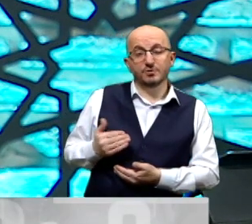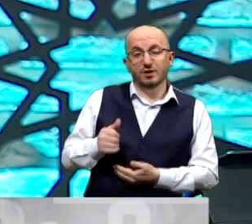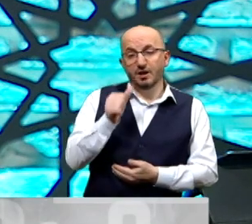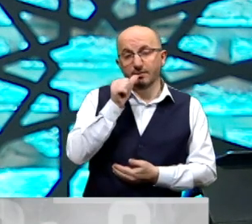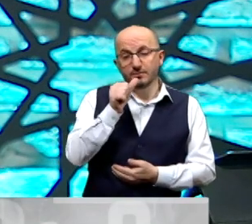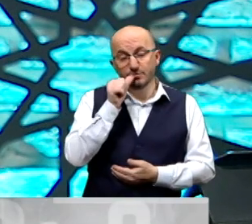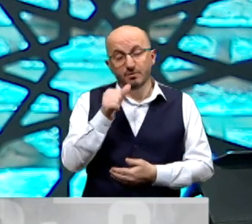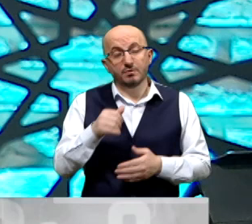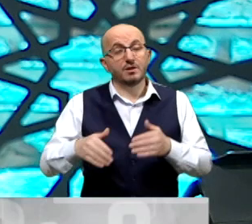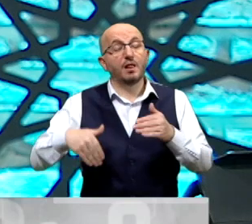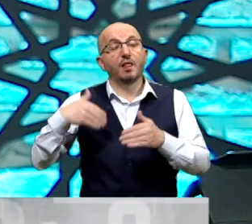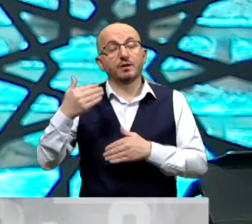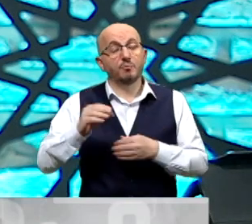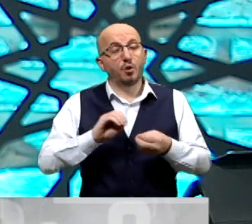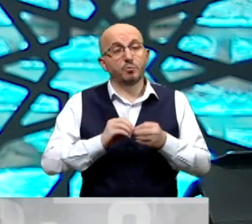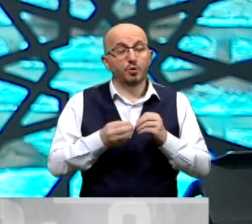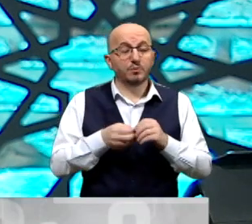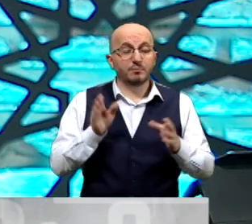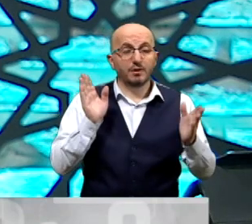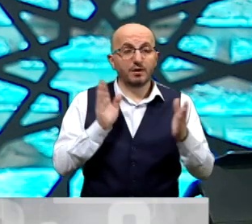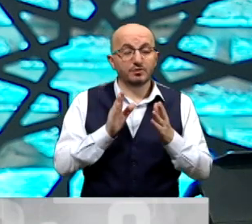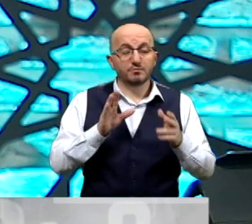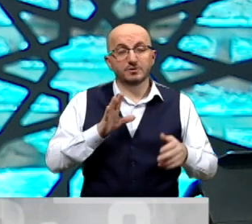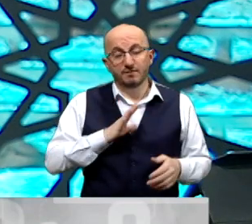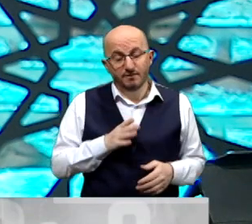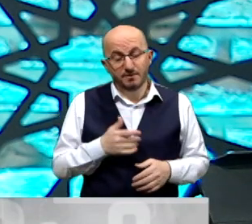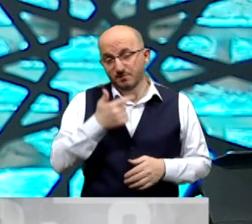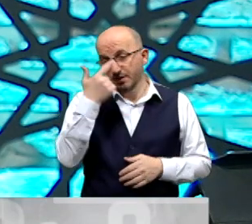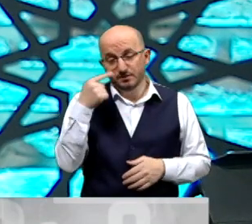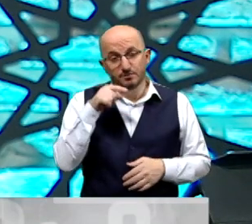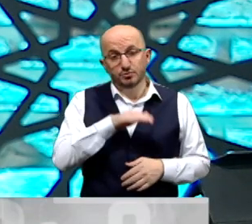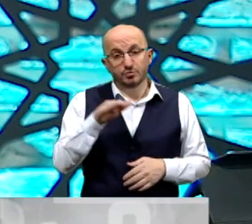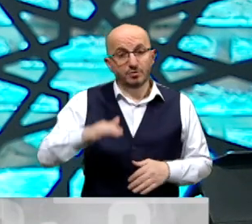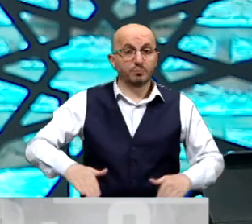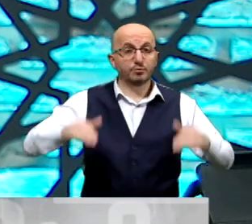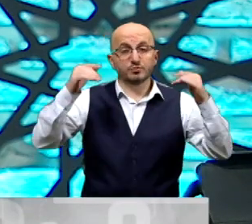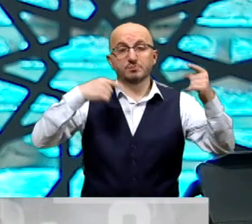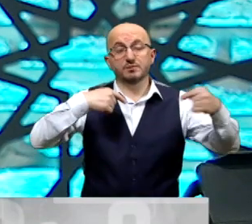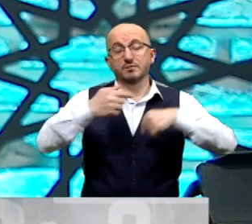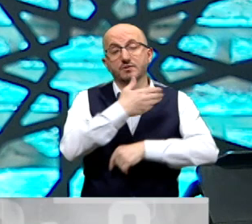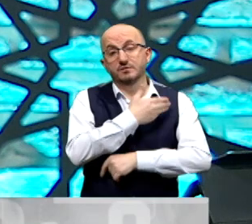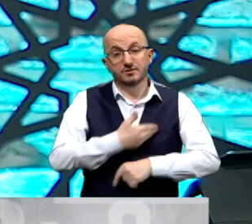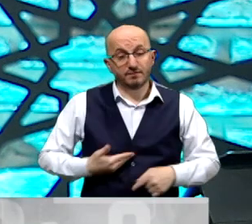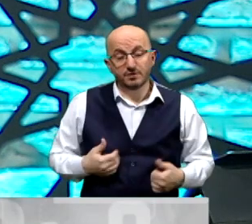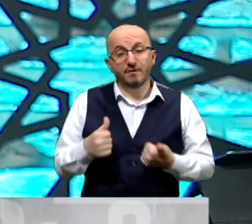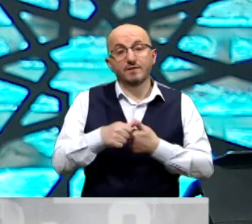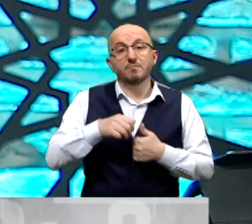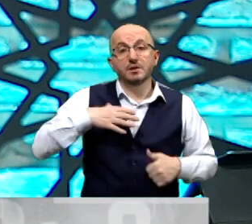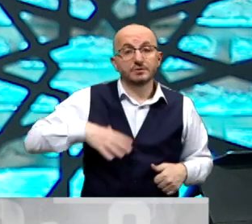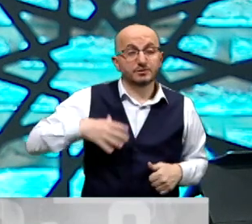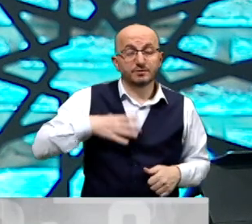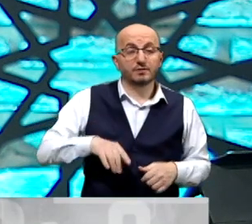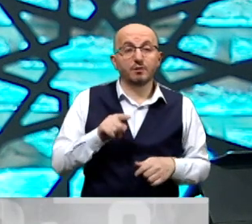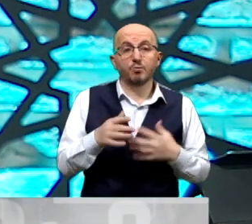İleride böyle problemlerle karşılaşma da var yani Belki de bu çocuklar büyüyünce birbirlerine sevecekler evlenmek isteyecekler